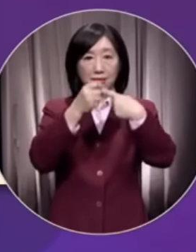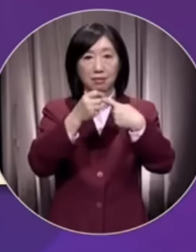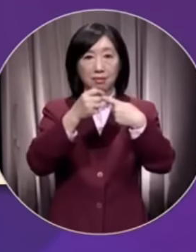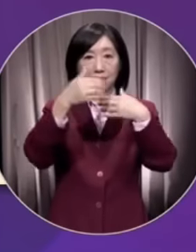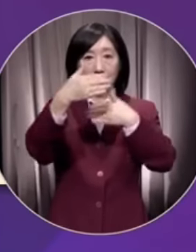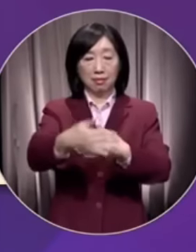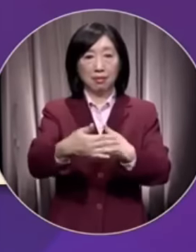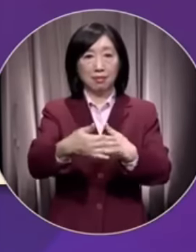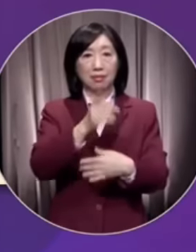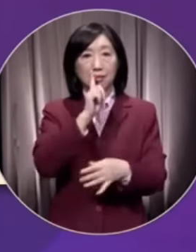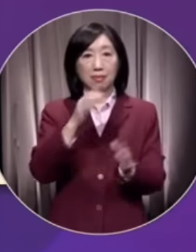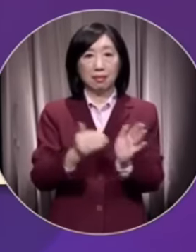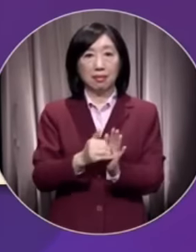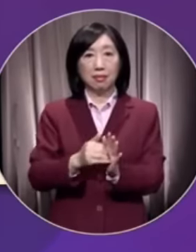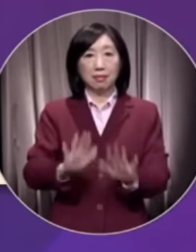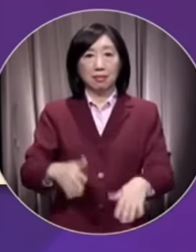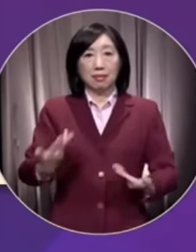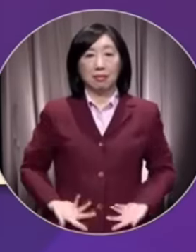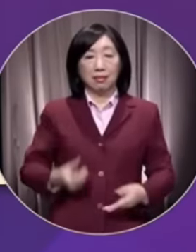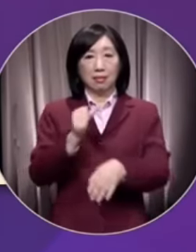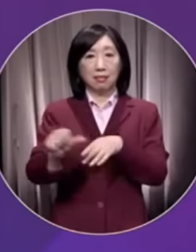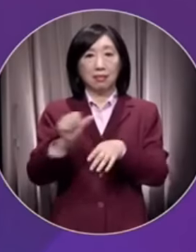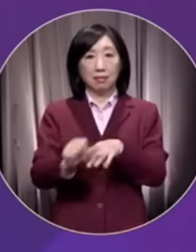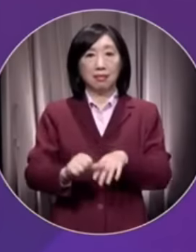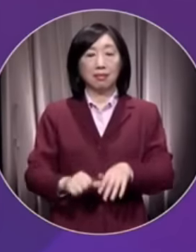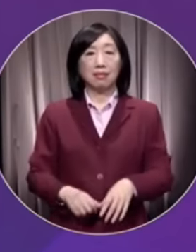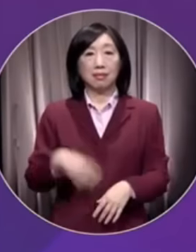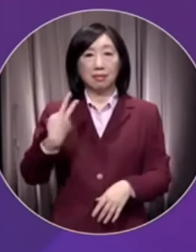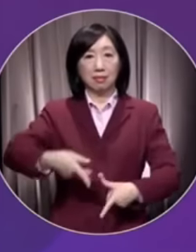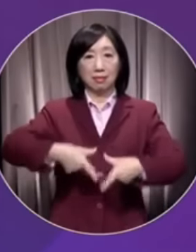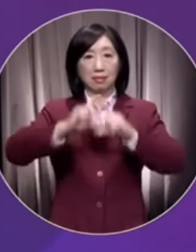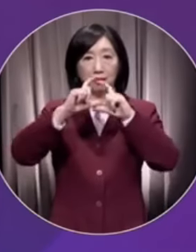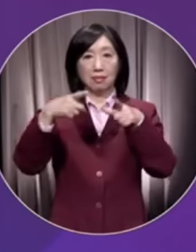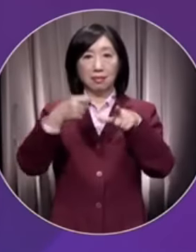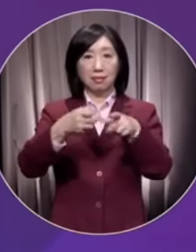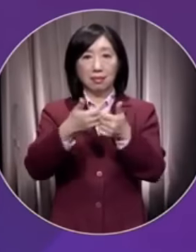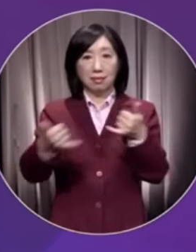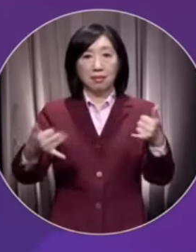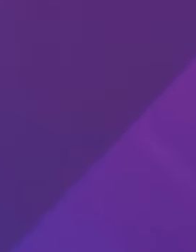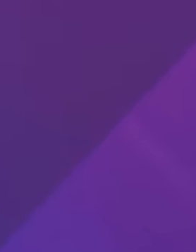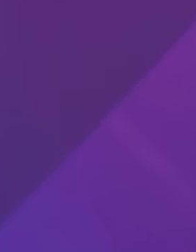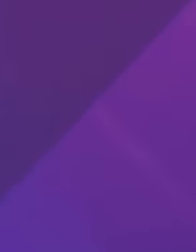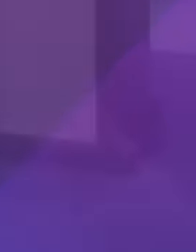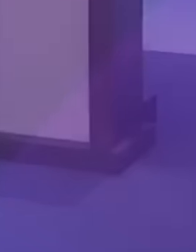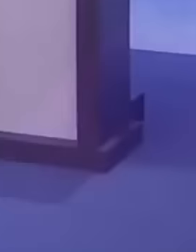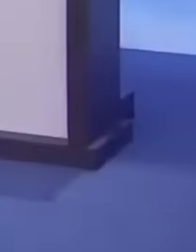论，现在休息5分钟，马上回来进行公民提问。